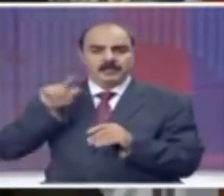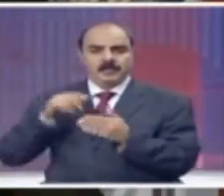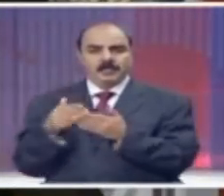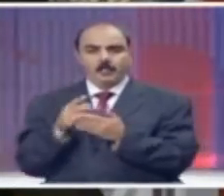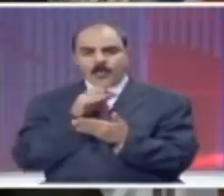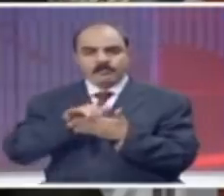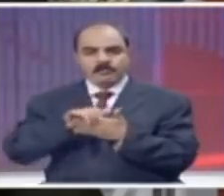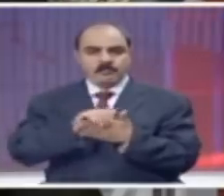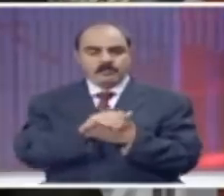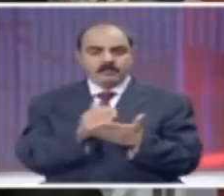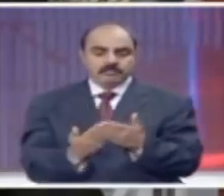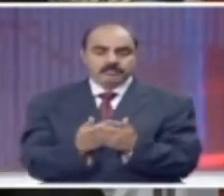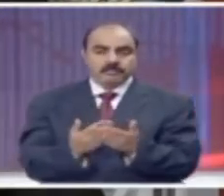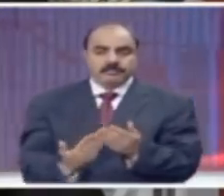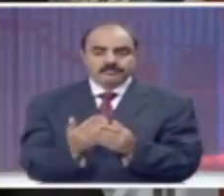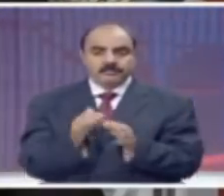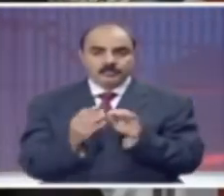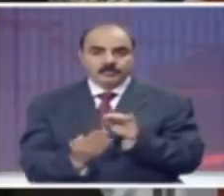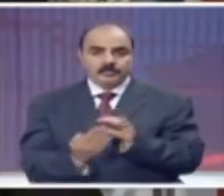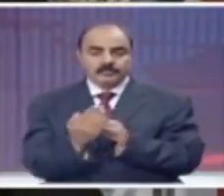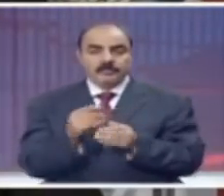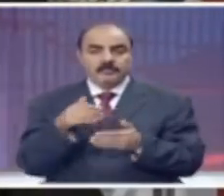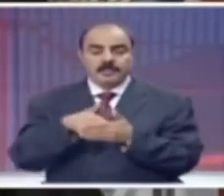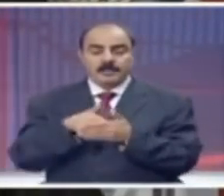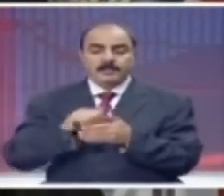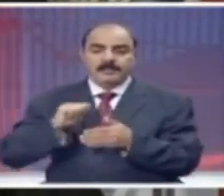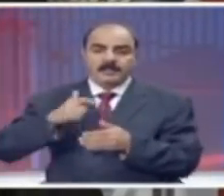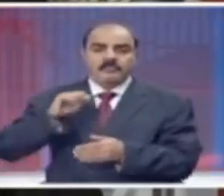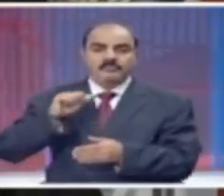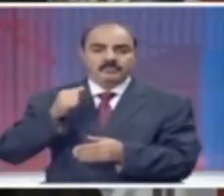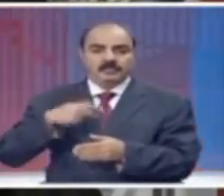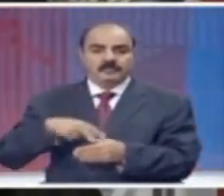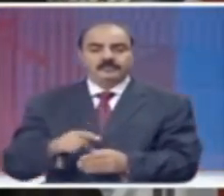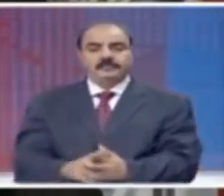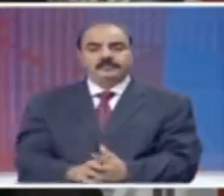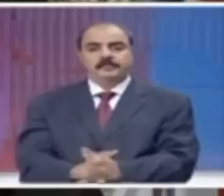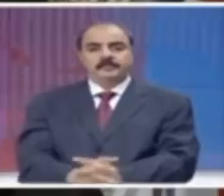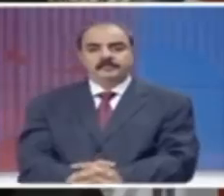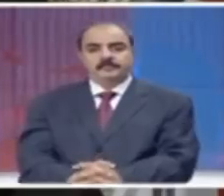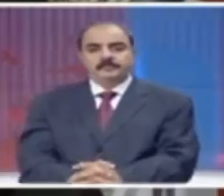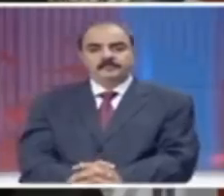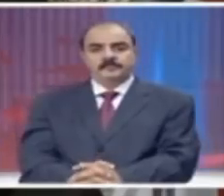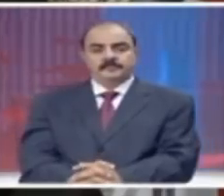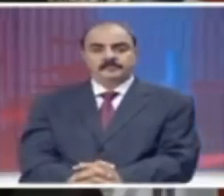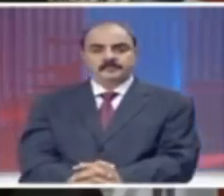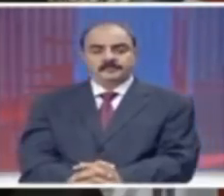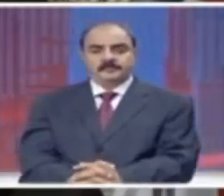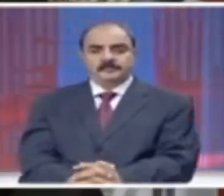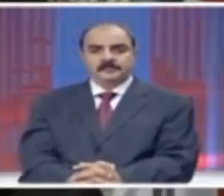والمصريون بالخارج يواصلون طبع وملء بطاقات الاقتراع في المرحلة الثانية لانتخابات مجلس النواب.